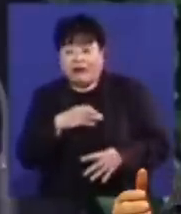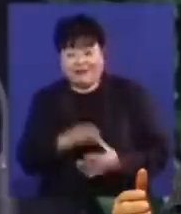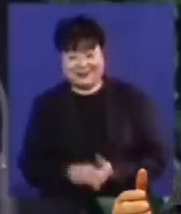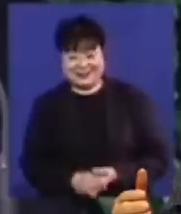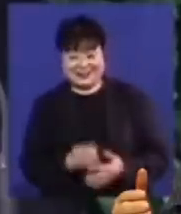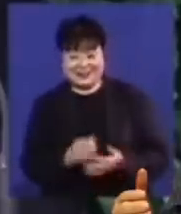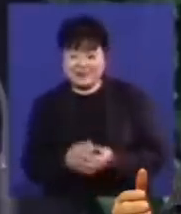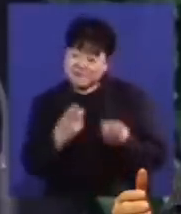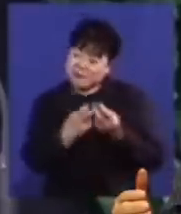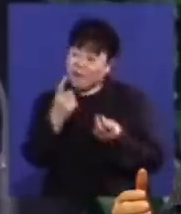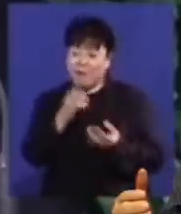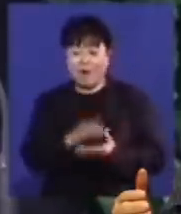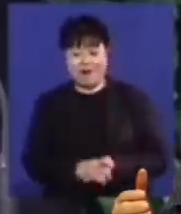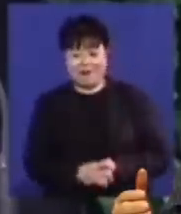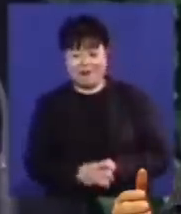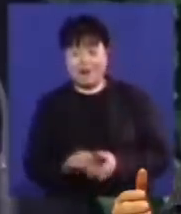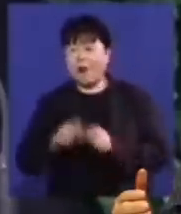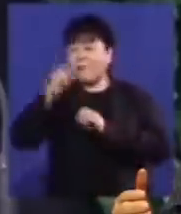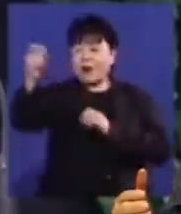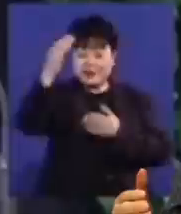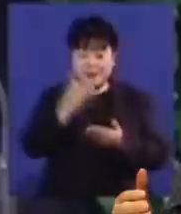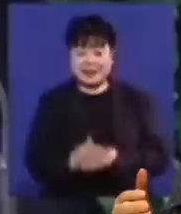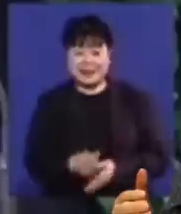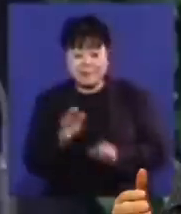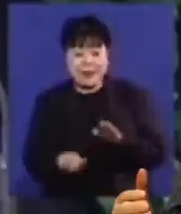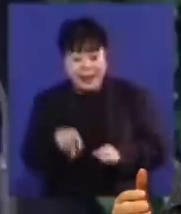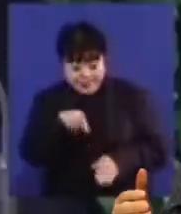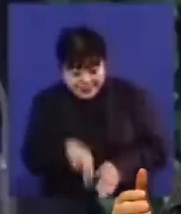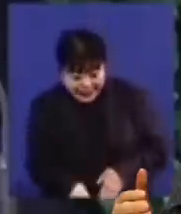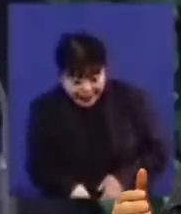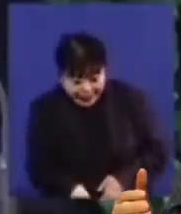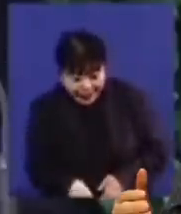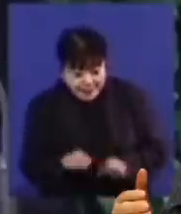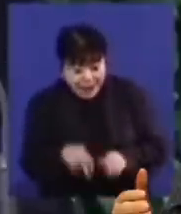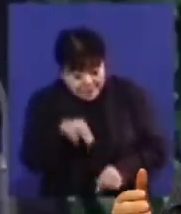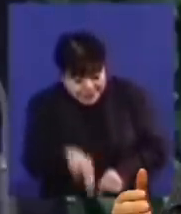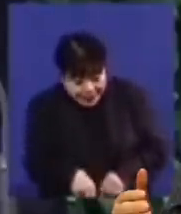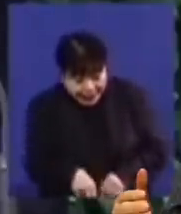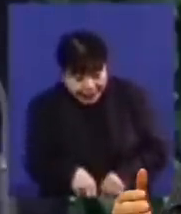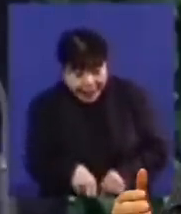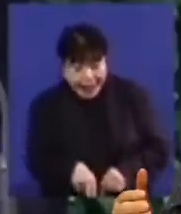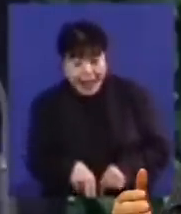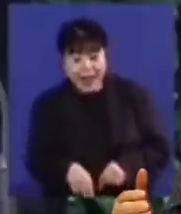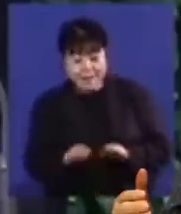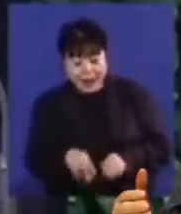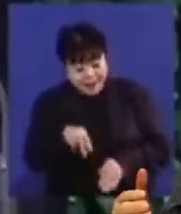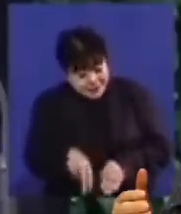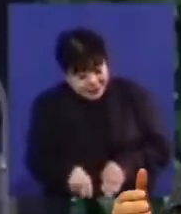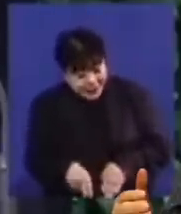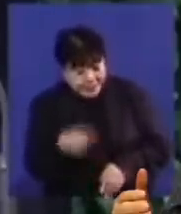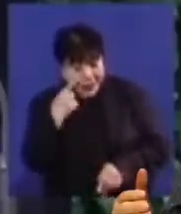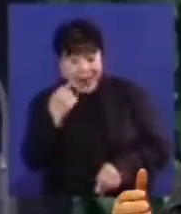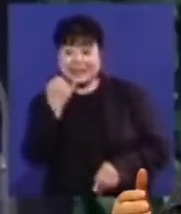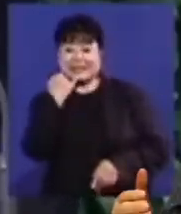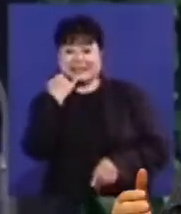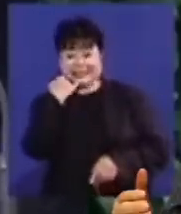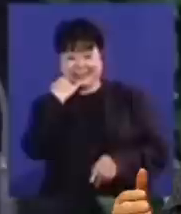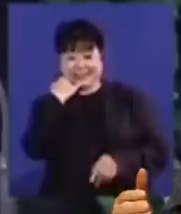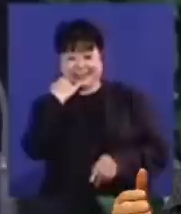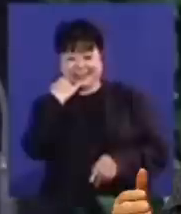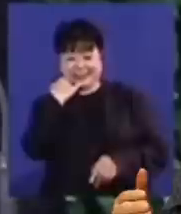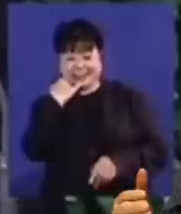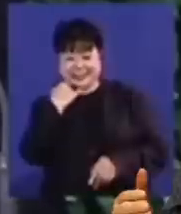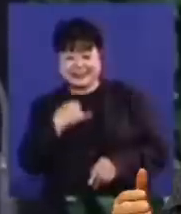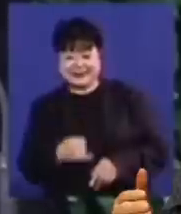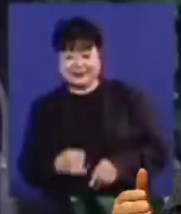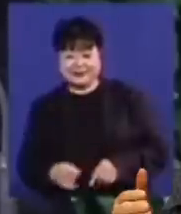그래서 어떻게 하느냐, 멀리 보지 말고 발밑만 바라봐야 돼. 밑에는 바라보지 말고 발밑만 바라. 발밑만 바라고 스키를